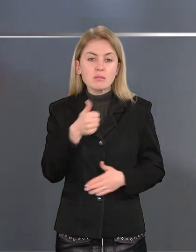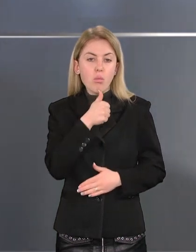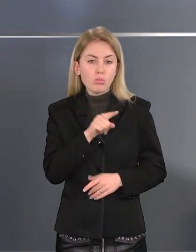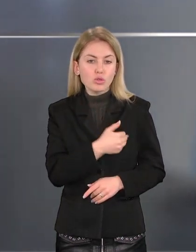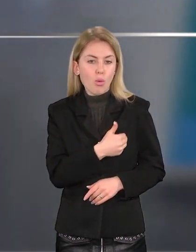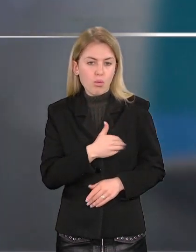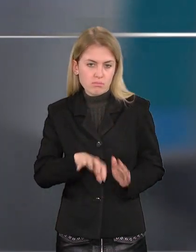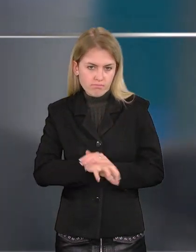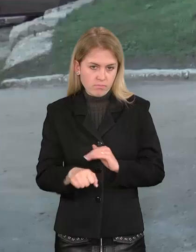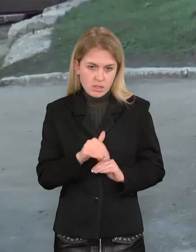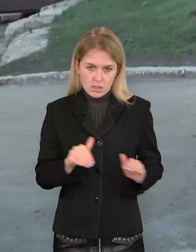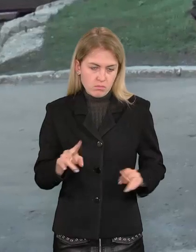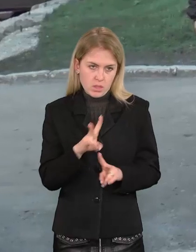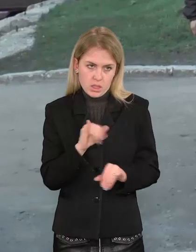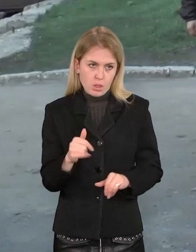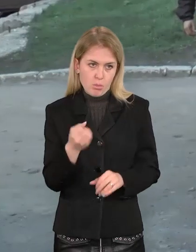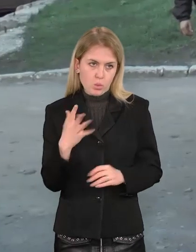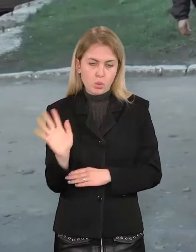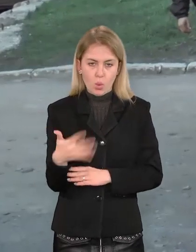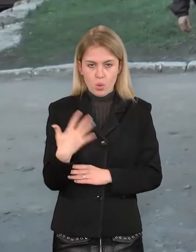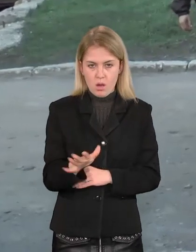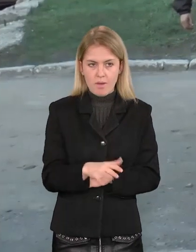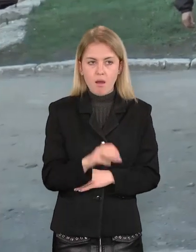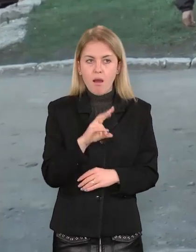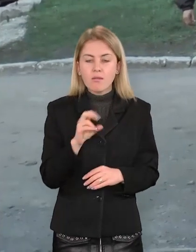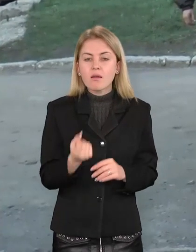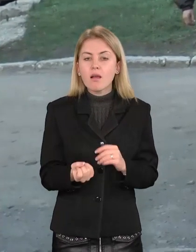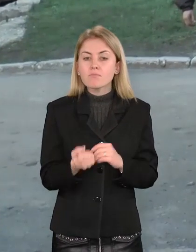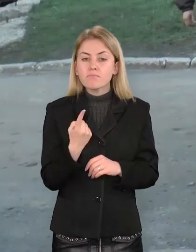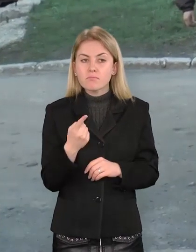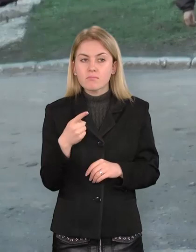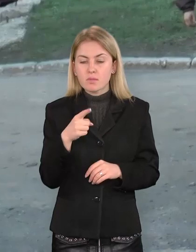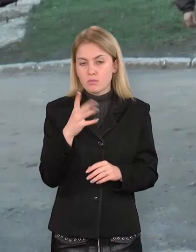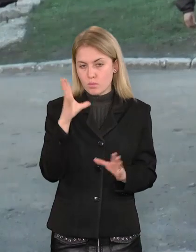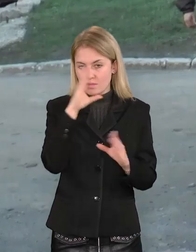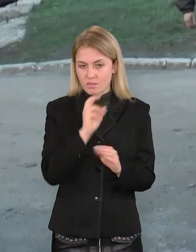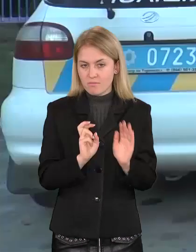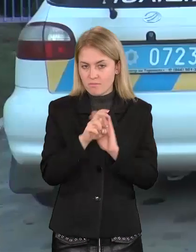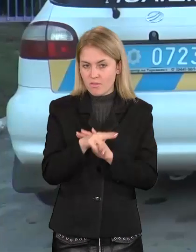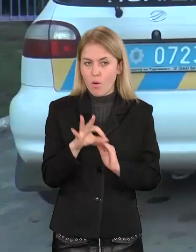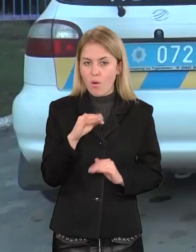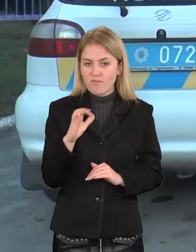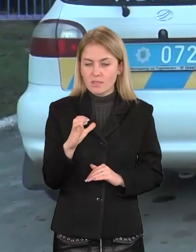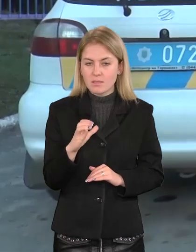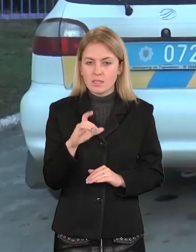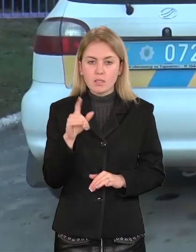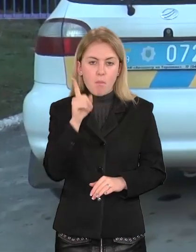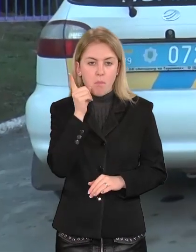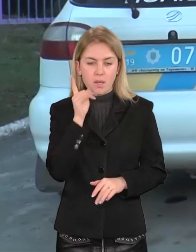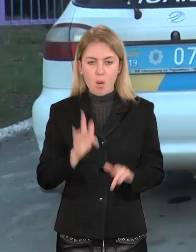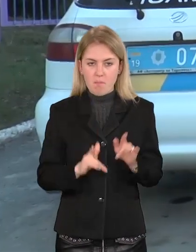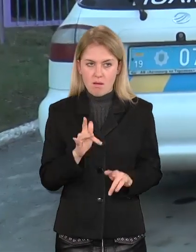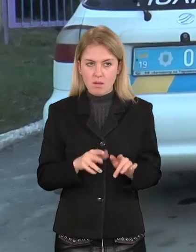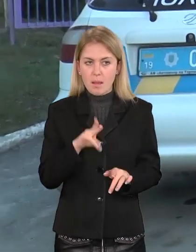запевняв, що просто гуляв на території. Але, як виявилося, крадій встиг зазирнути і до офісу одного із мобільних операторів.